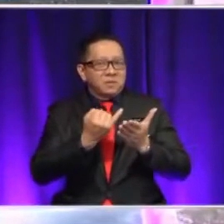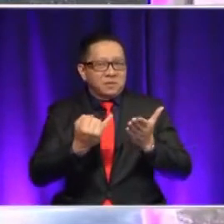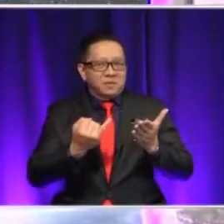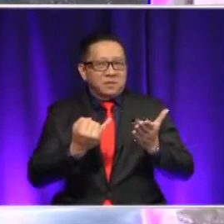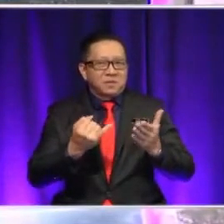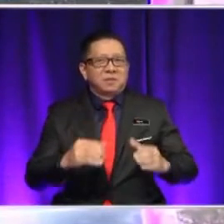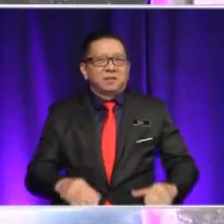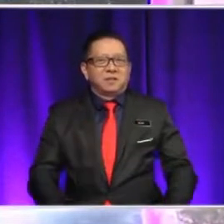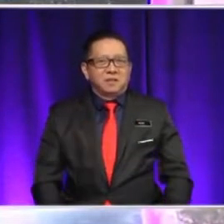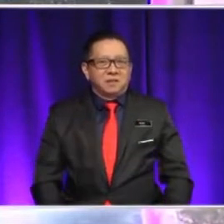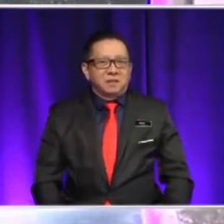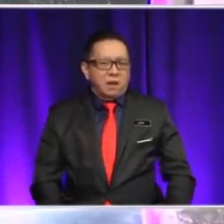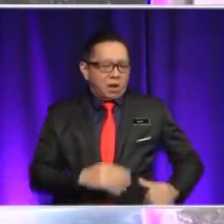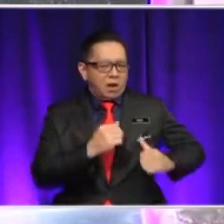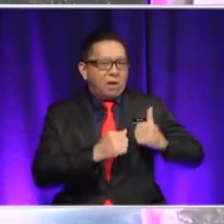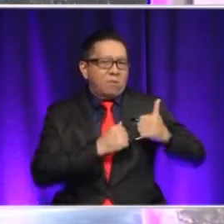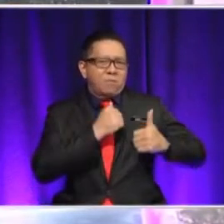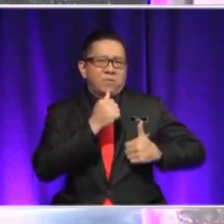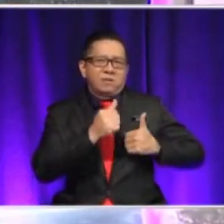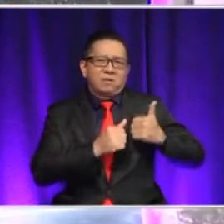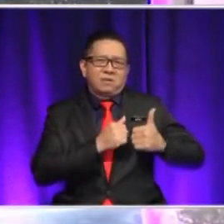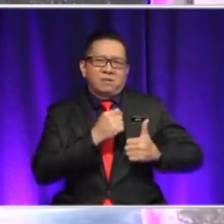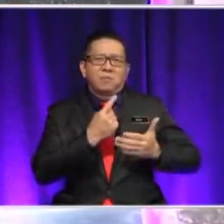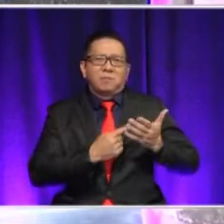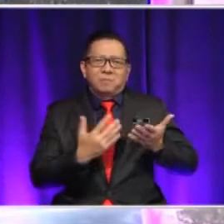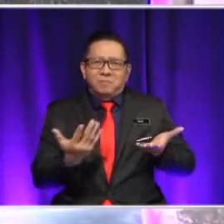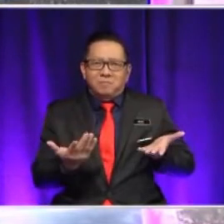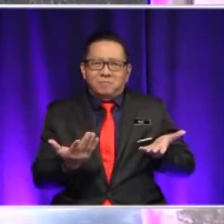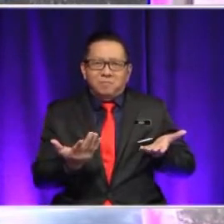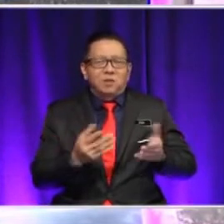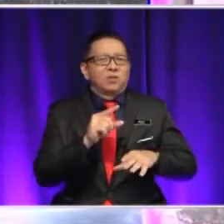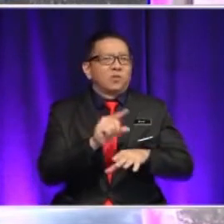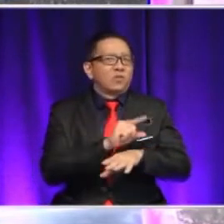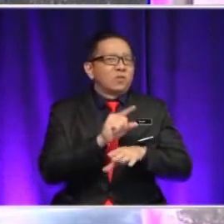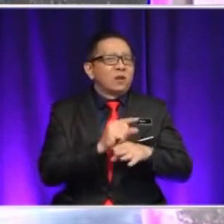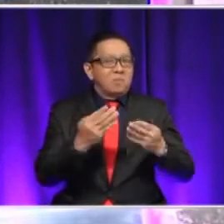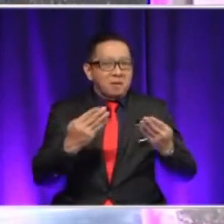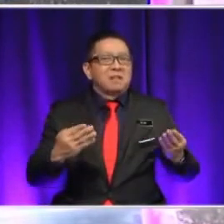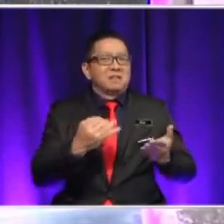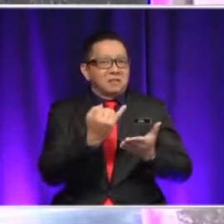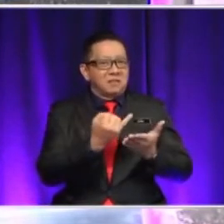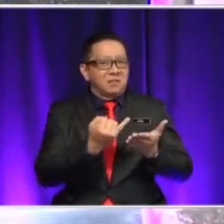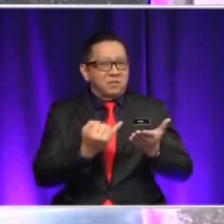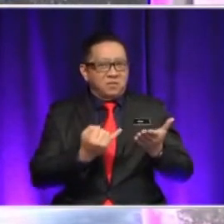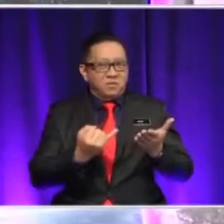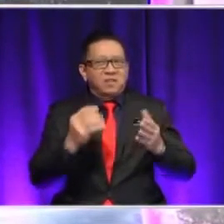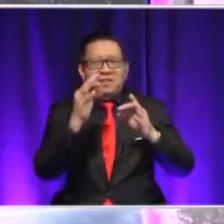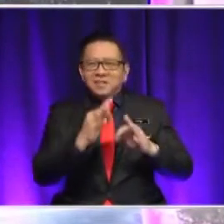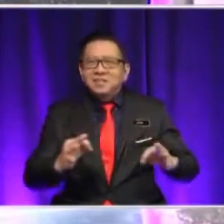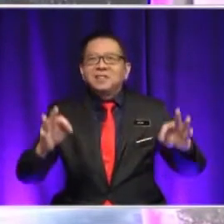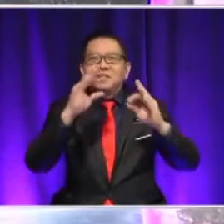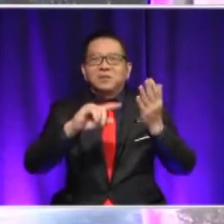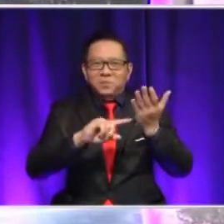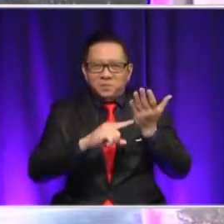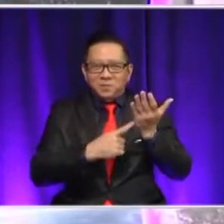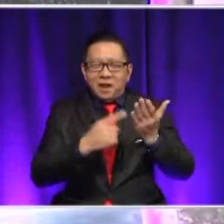apresiasi terhadap karya kita Oke oke caranya ialah kita menggunakan bahasa seni bisul ah kita kena cerita bali aku